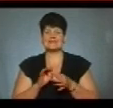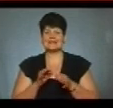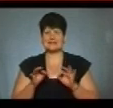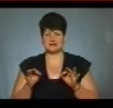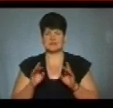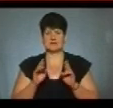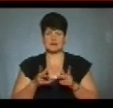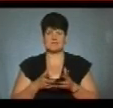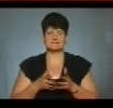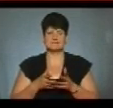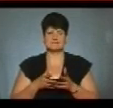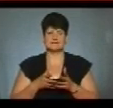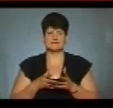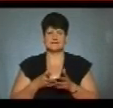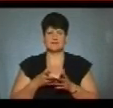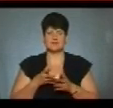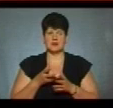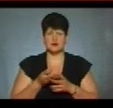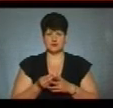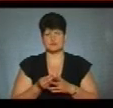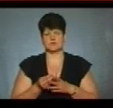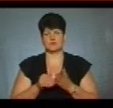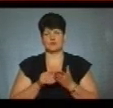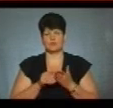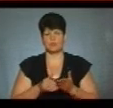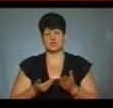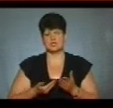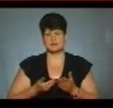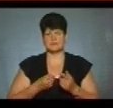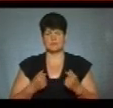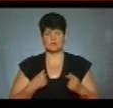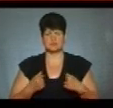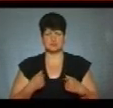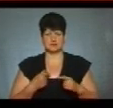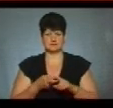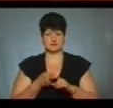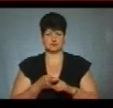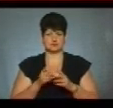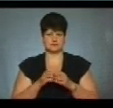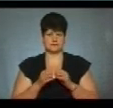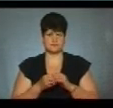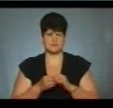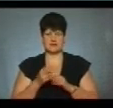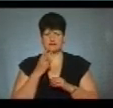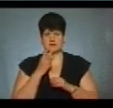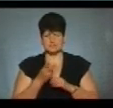як виплачуватиметься допомога жителям, які постраждали від негоди? Значить,